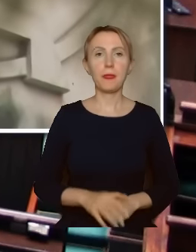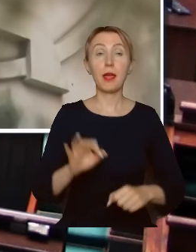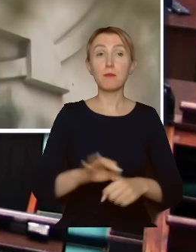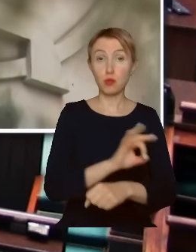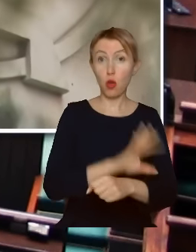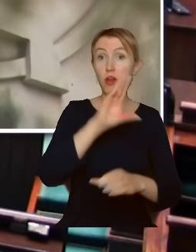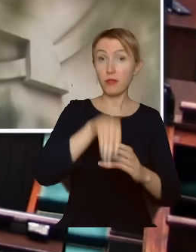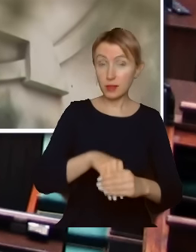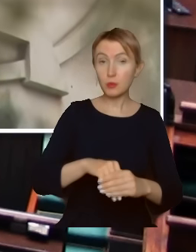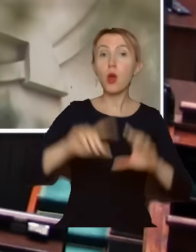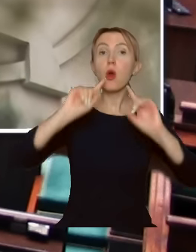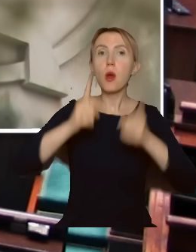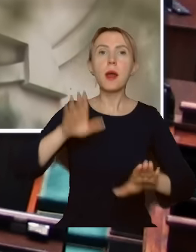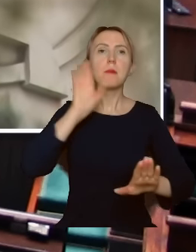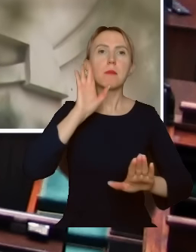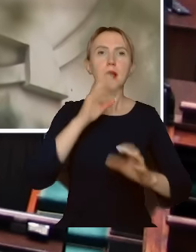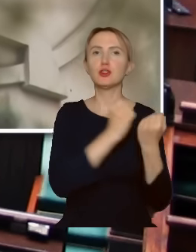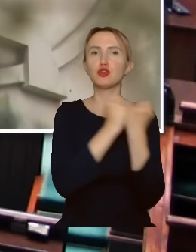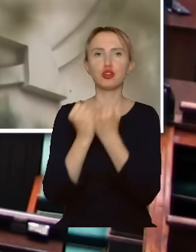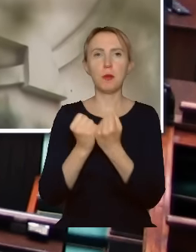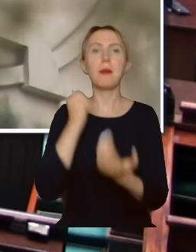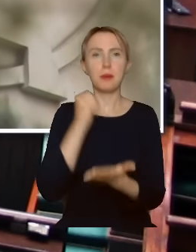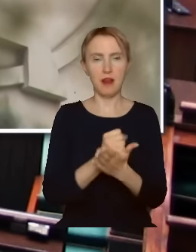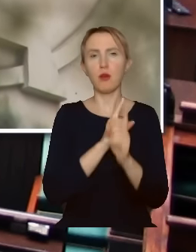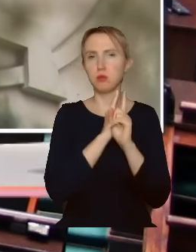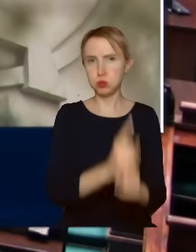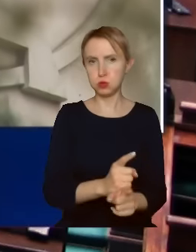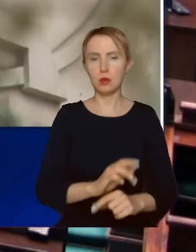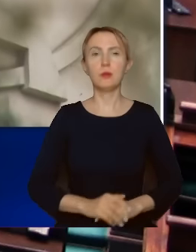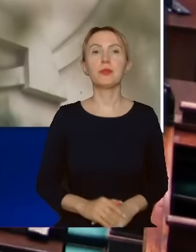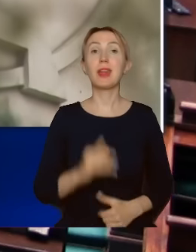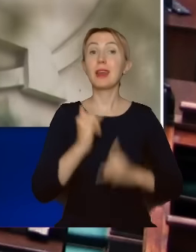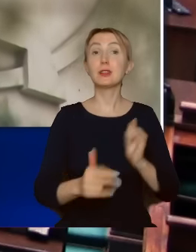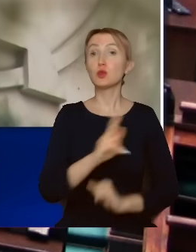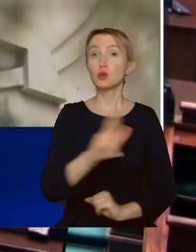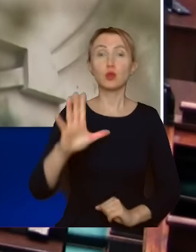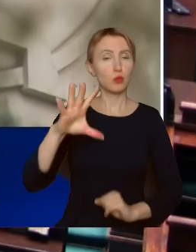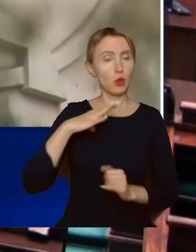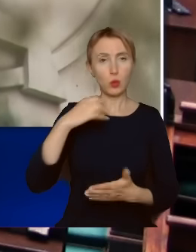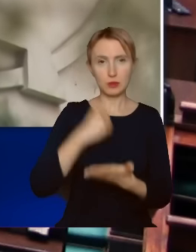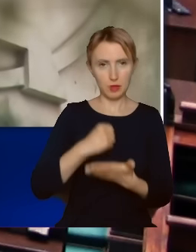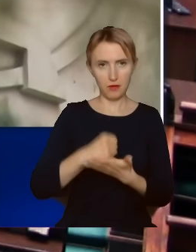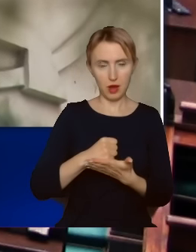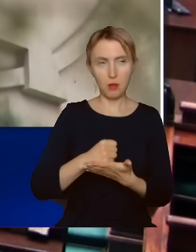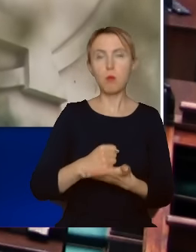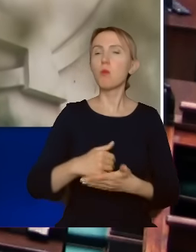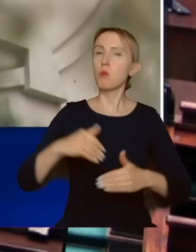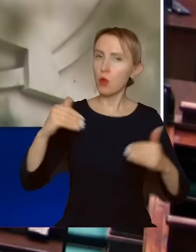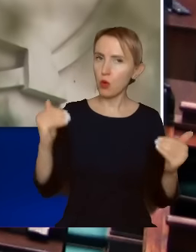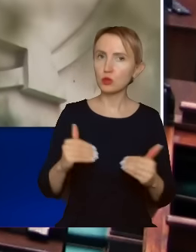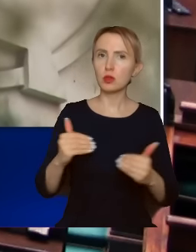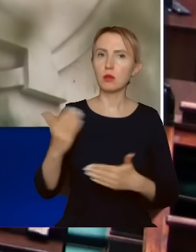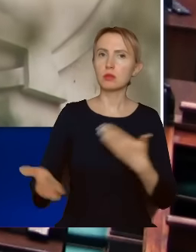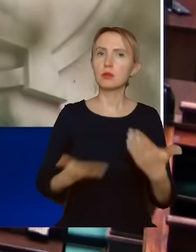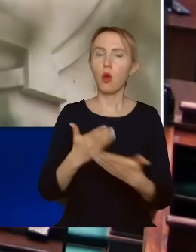zasady te orzeczenia pozostają w mocy Natomiast jeżeli ktoś miał taką sprawę będzie mógł wnosić o